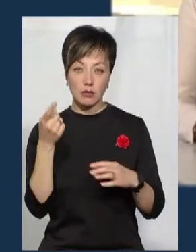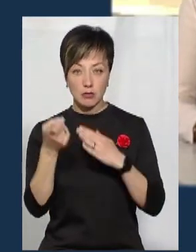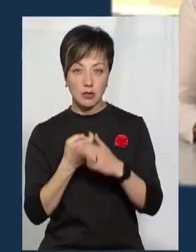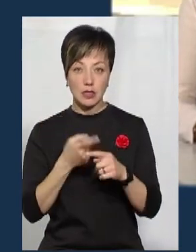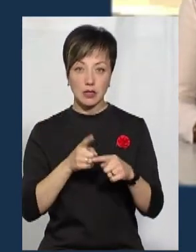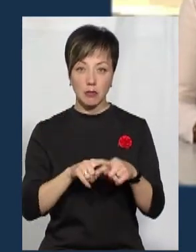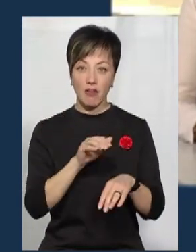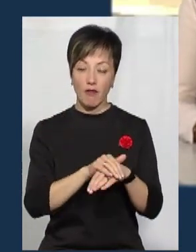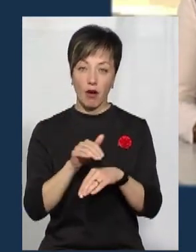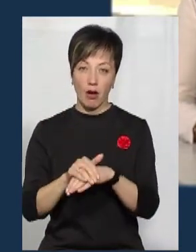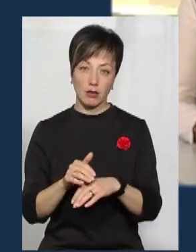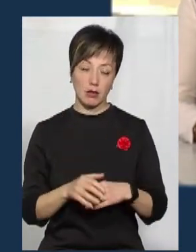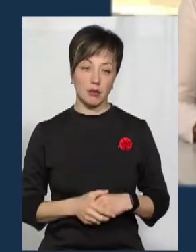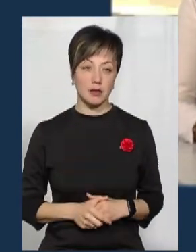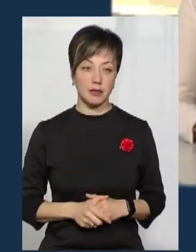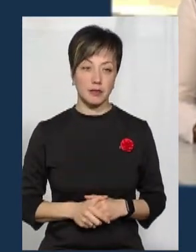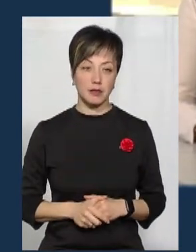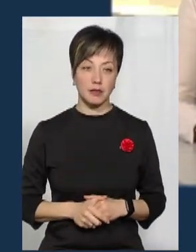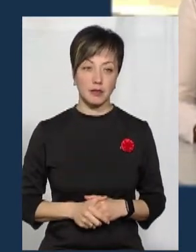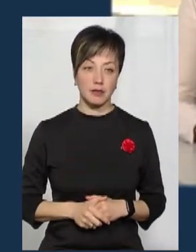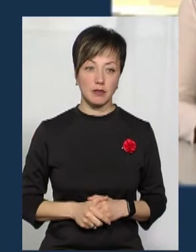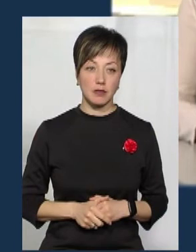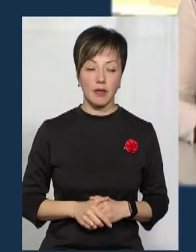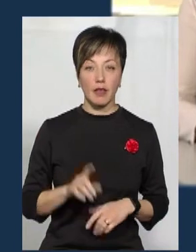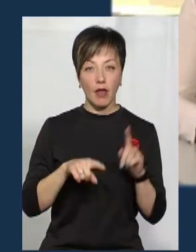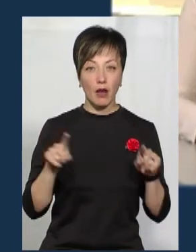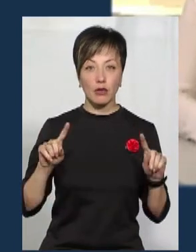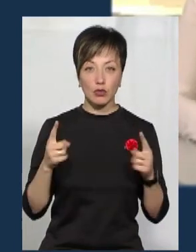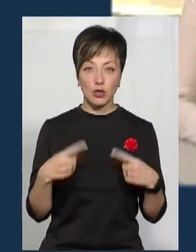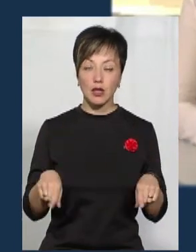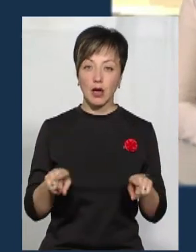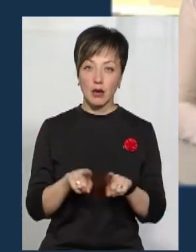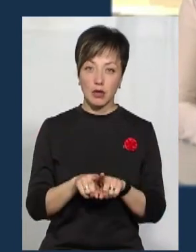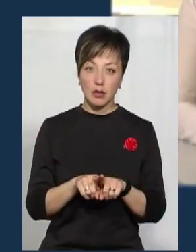з цими фактами, деколи